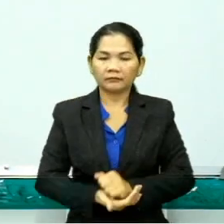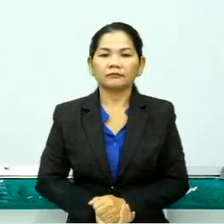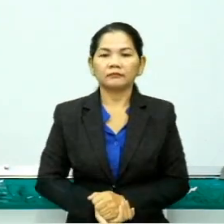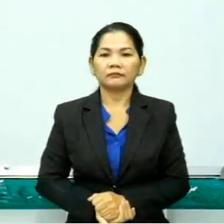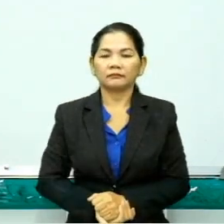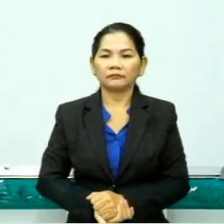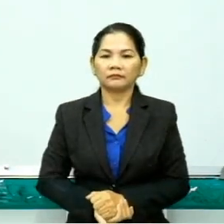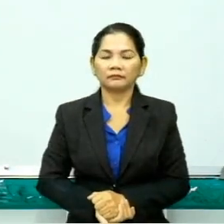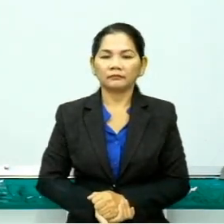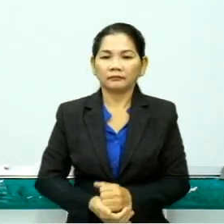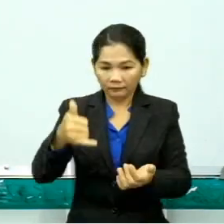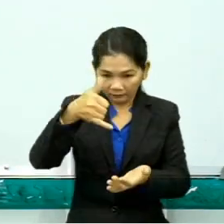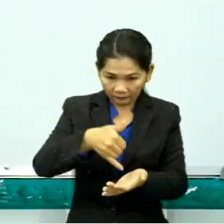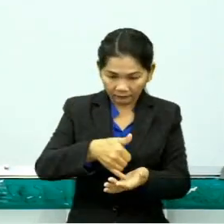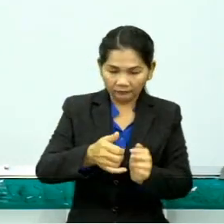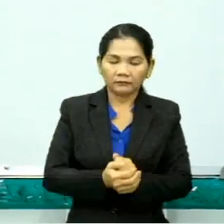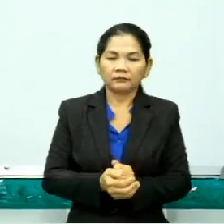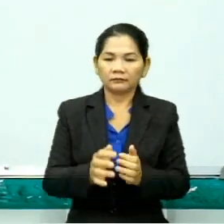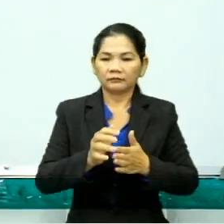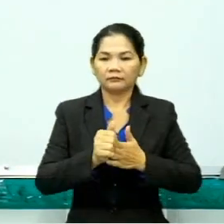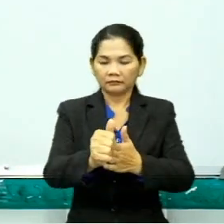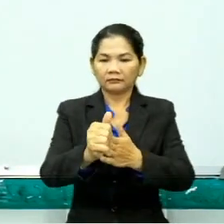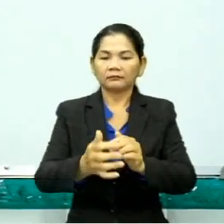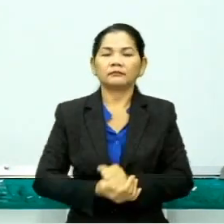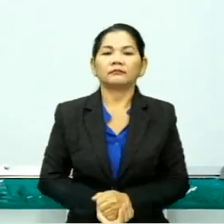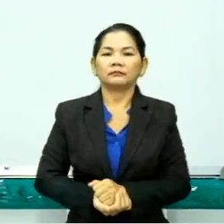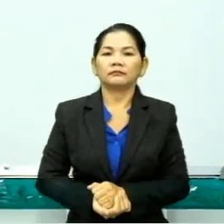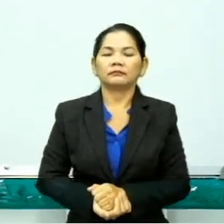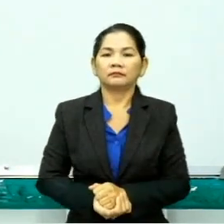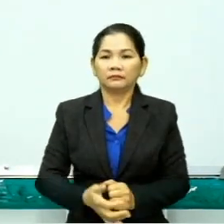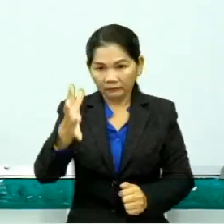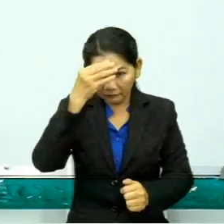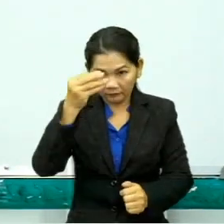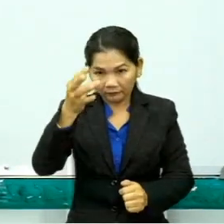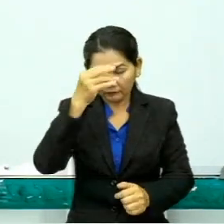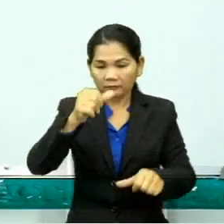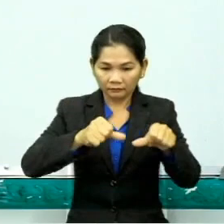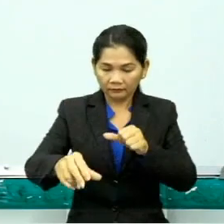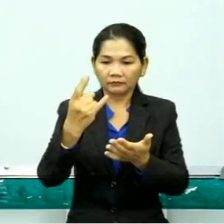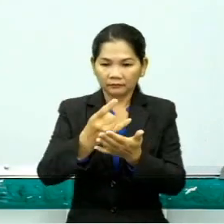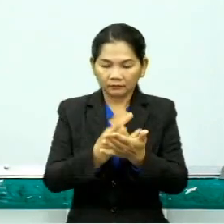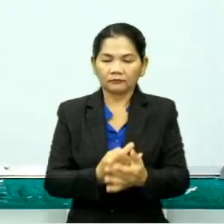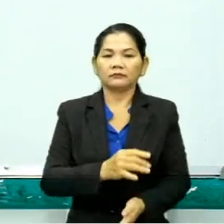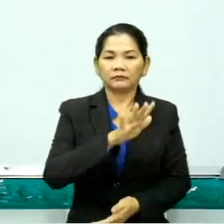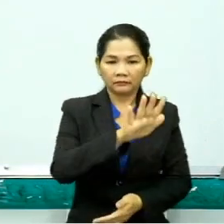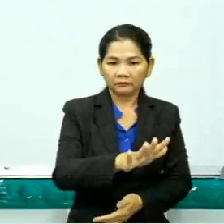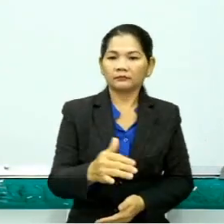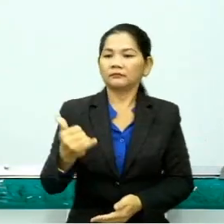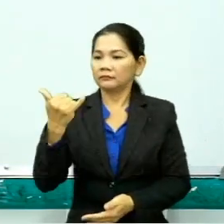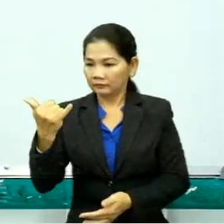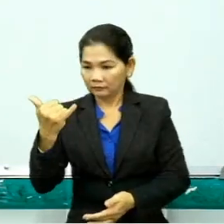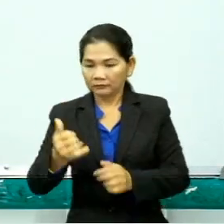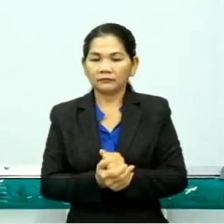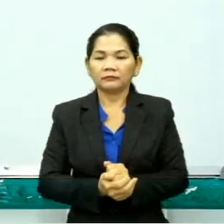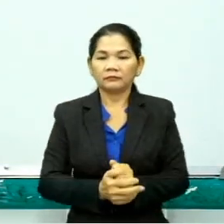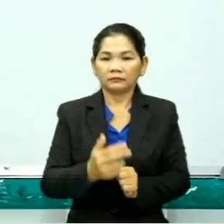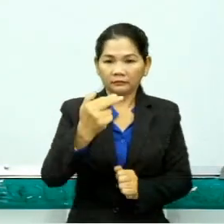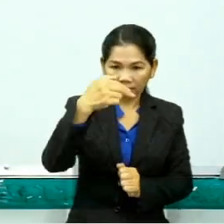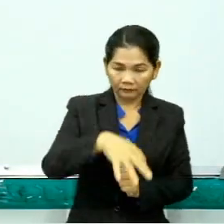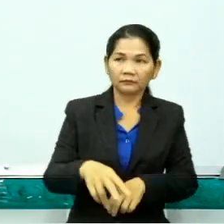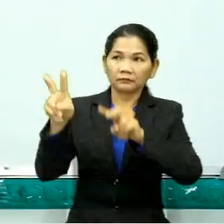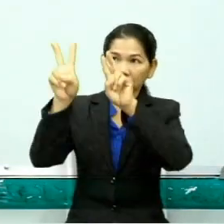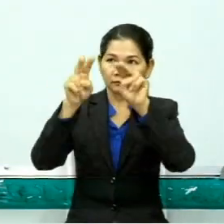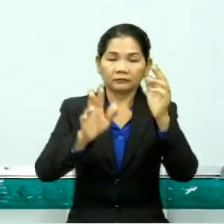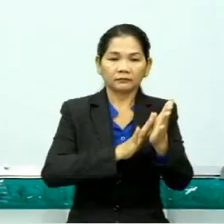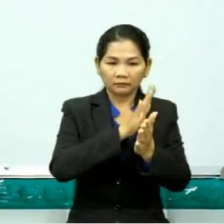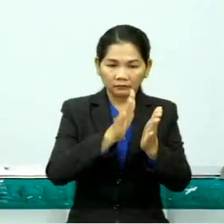con chà chẳng ngày ní nẹt kêu nâng nôm con thành ác khanh chà sắc xa bàn to mê riêng ti hà sập ra mũi chà còn lái tê sẽ cho con